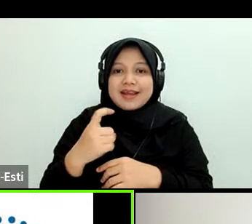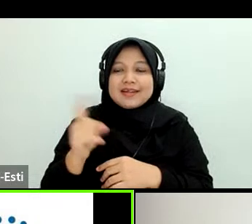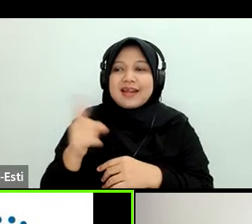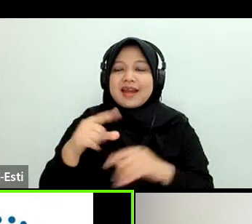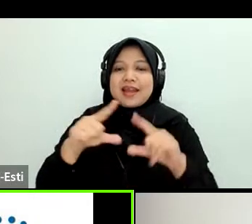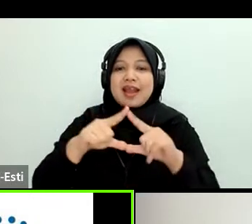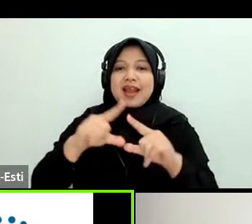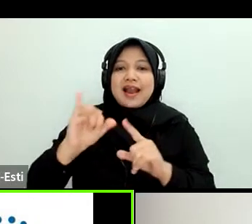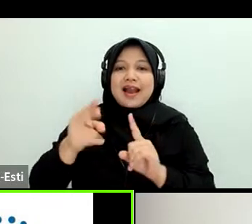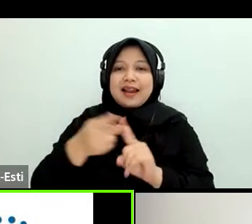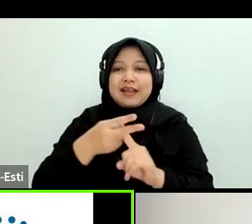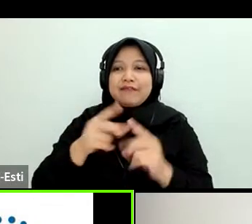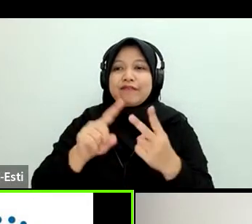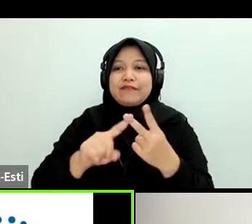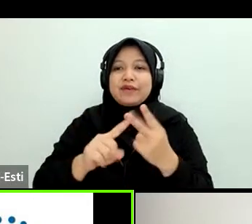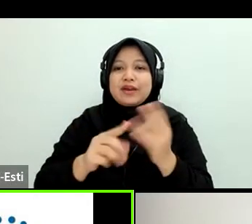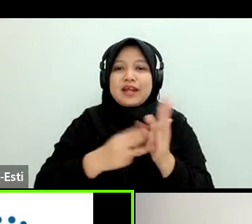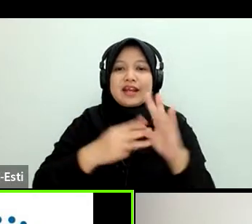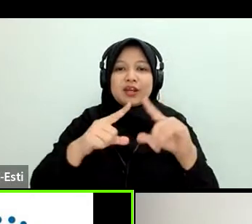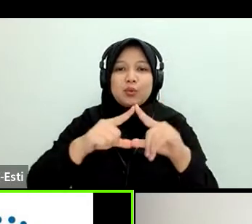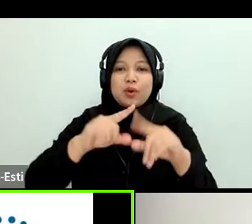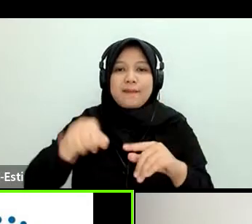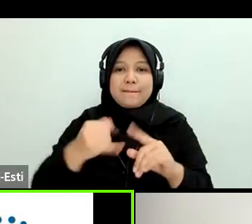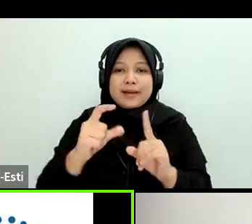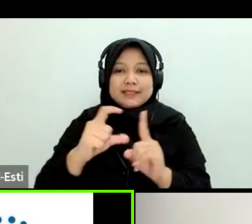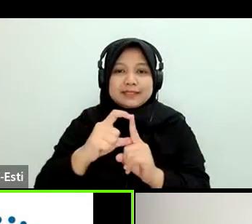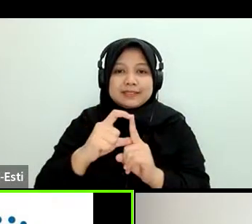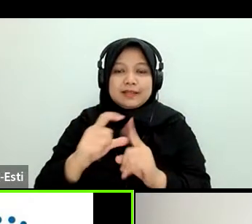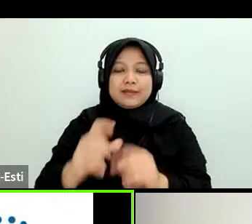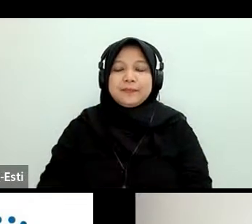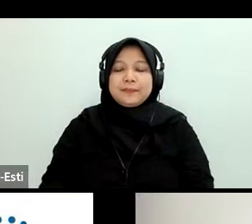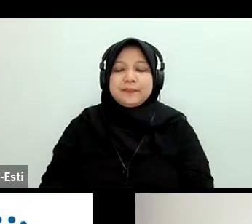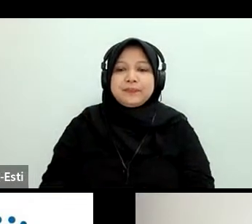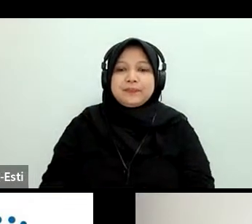masjid ya apa terserah ketika